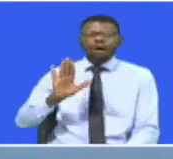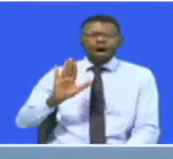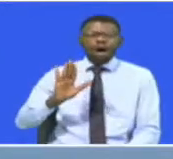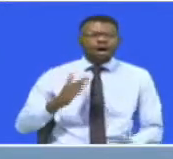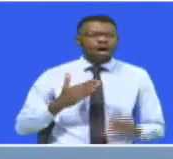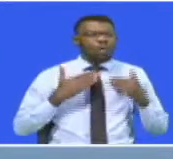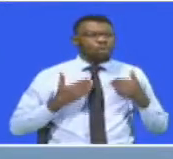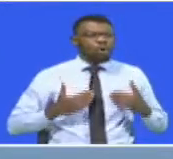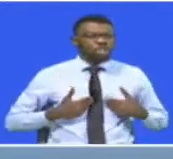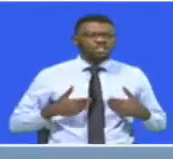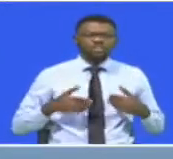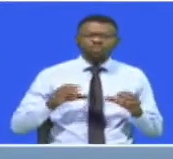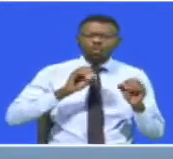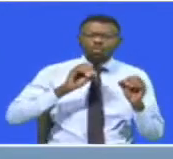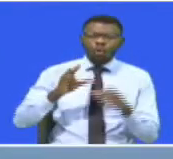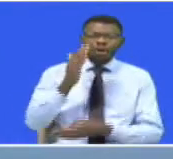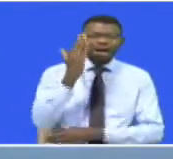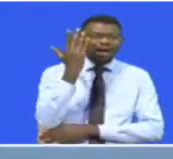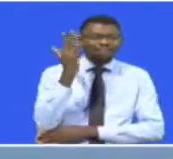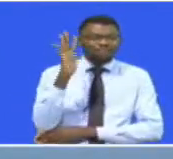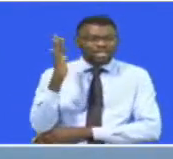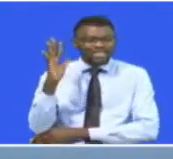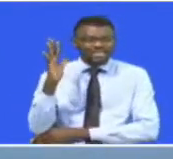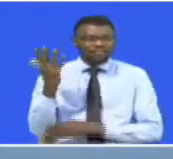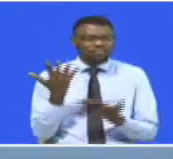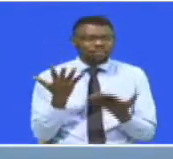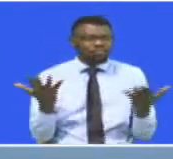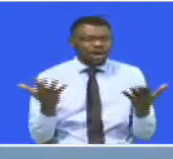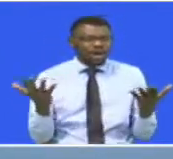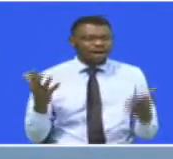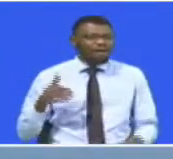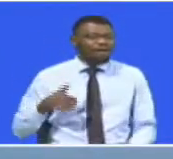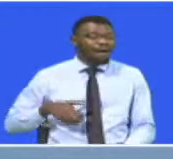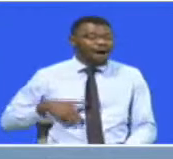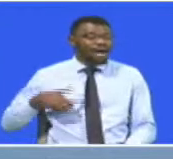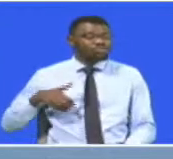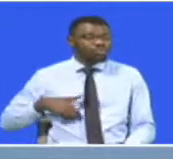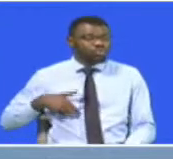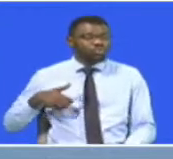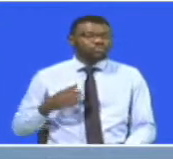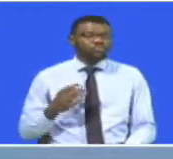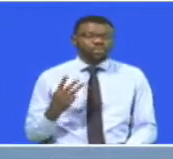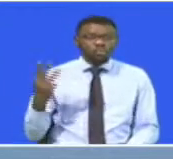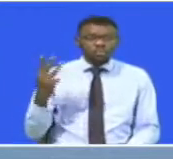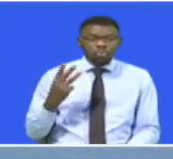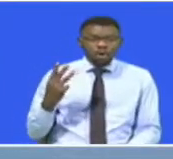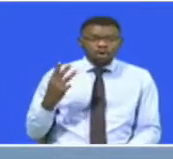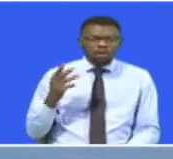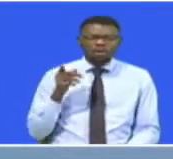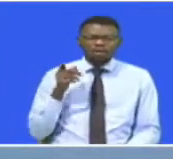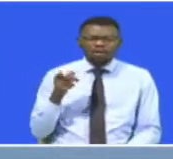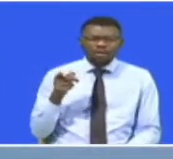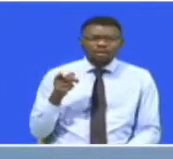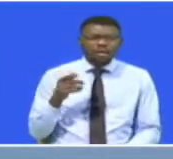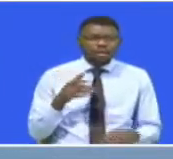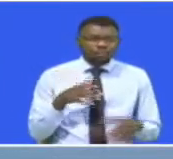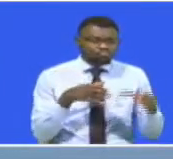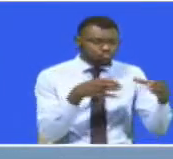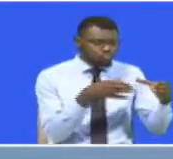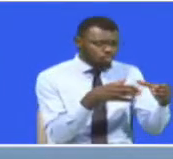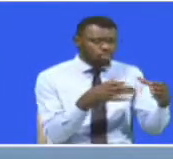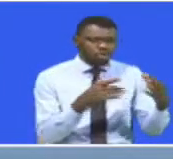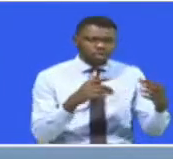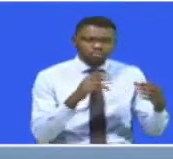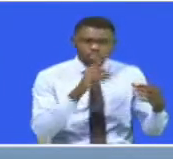ulipatikana umetupwa katika msitu wa Kieni, Gatundu Kaskazini, Jumatano wiki hii. Haya ni kwa mujibu wa makachero ambao